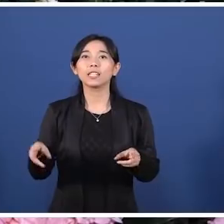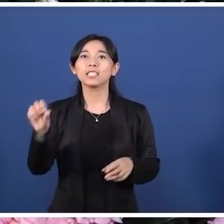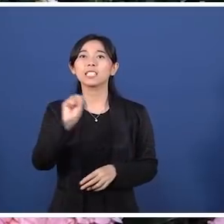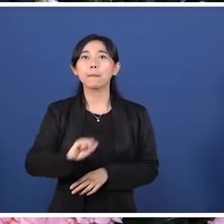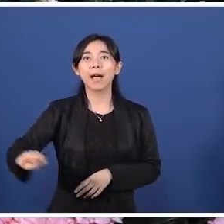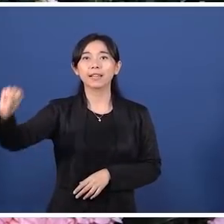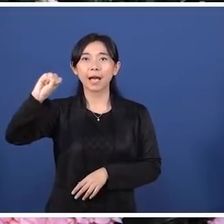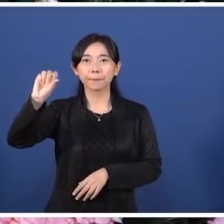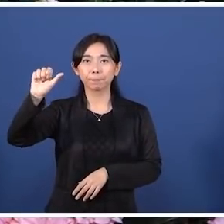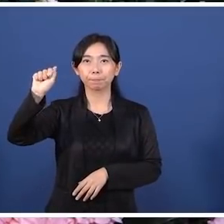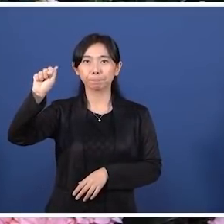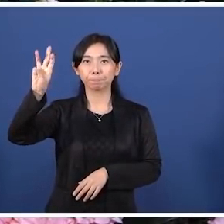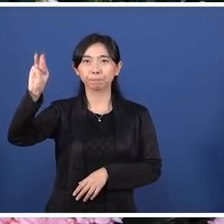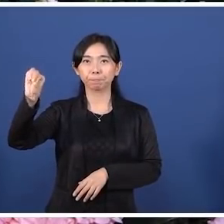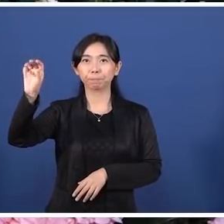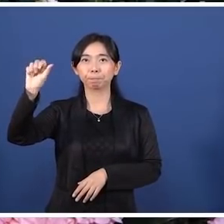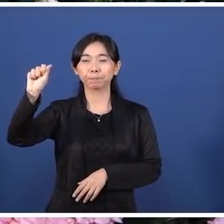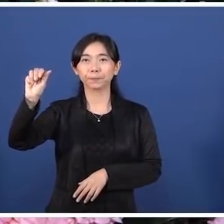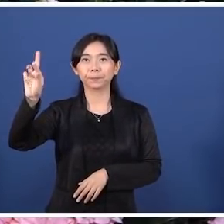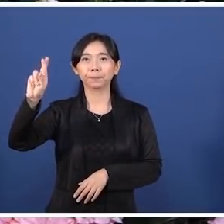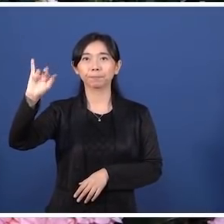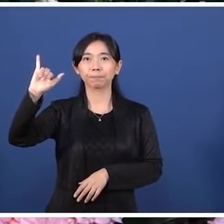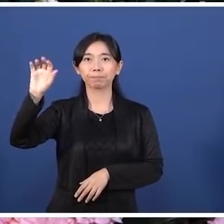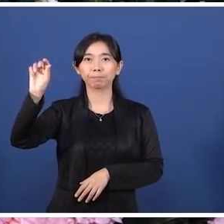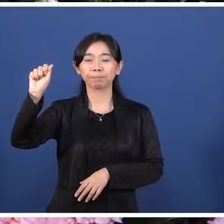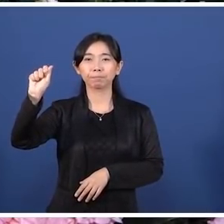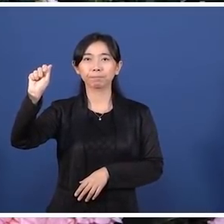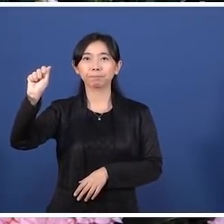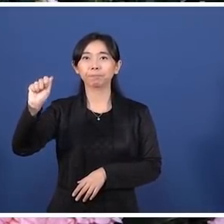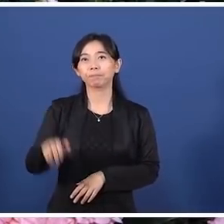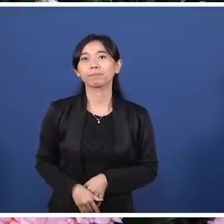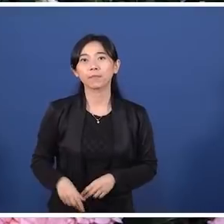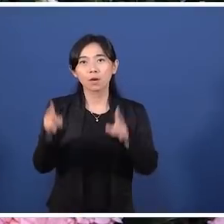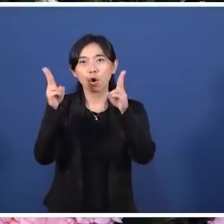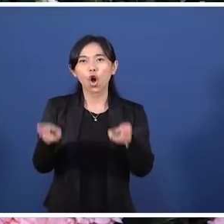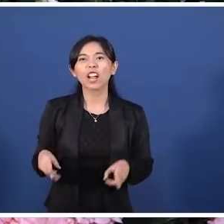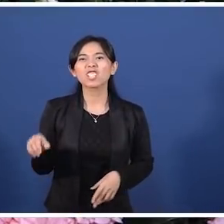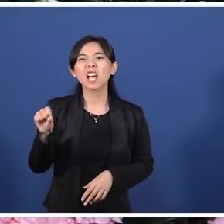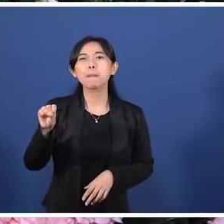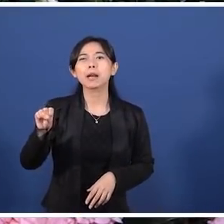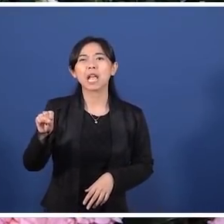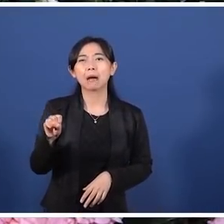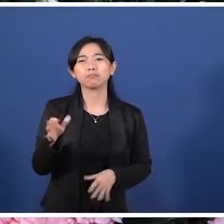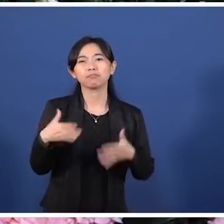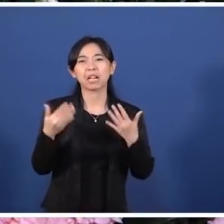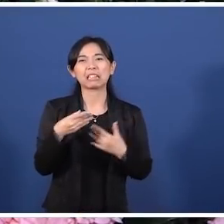yang murah hati. Di tengah-tengah rasa kecil karena barangkali kita dianggap